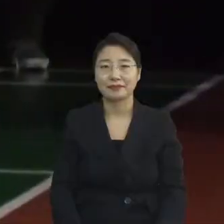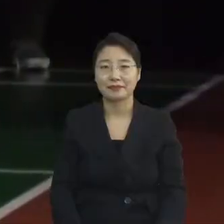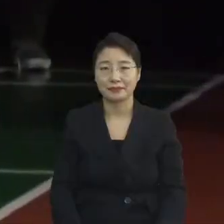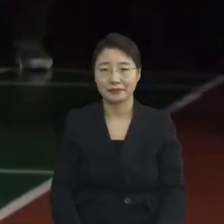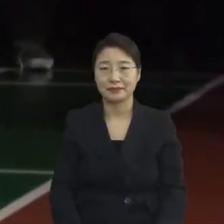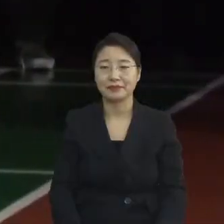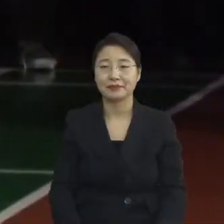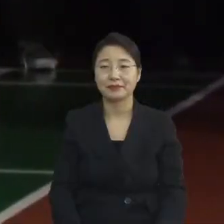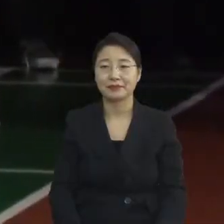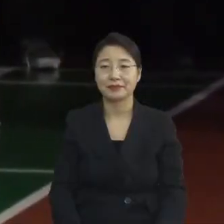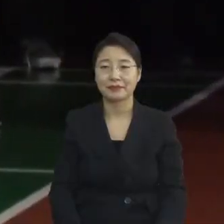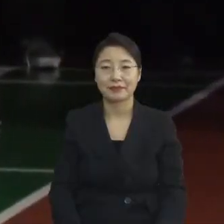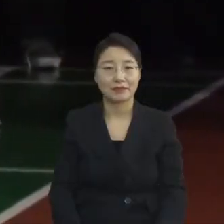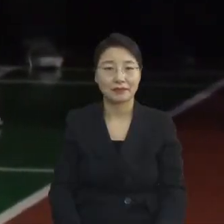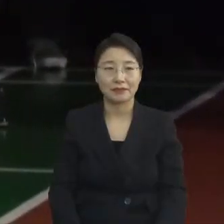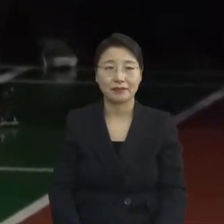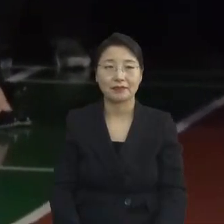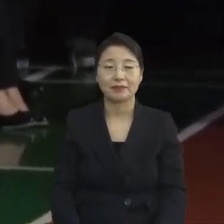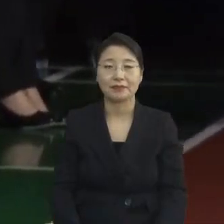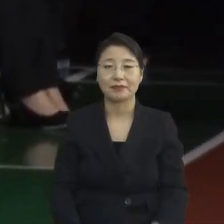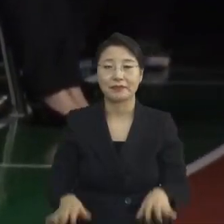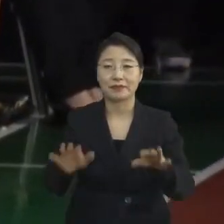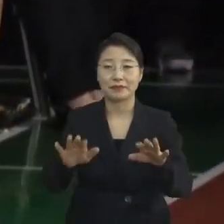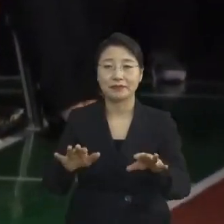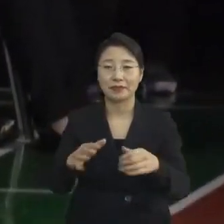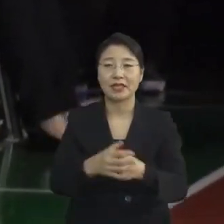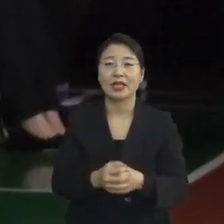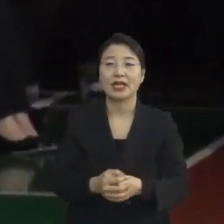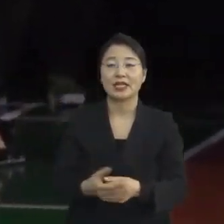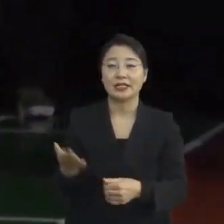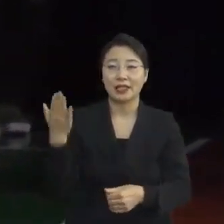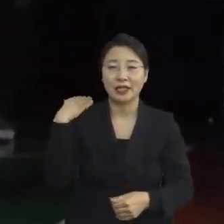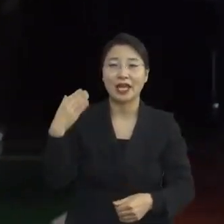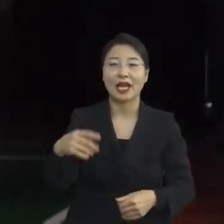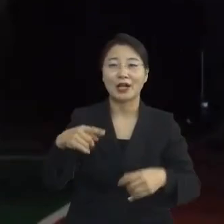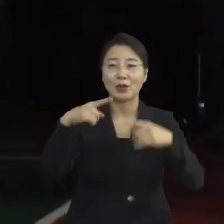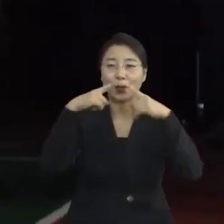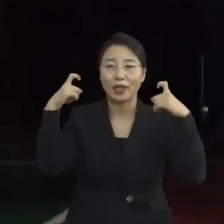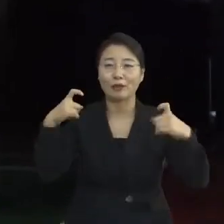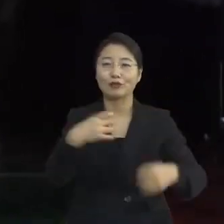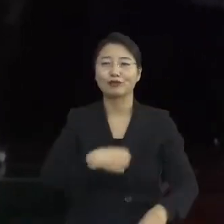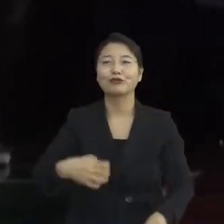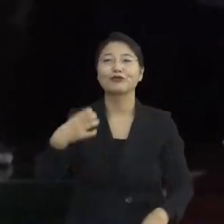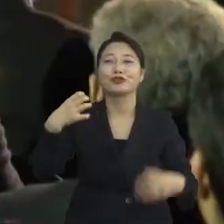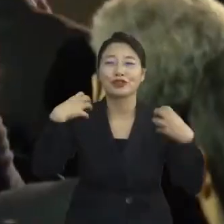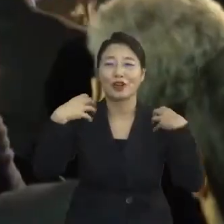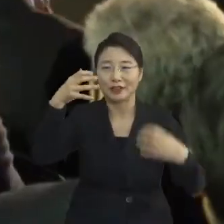네, 민선 2567기 유덕열 전 동대문구청장님 참석하셨습니다.